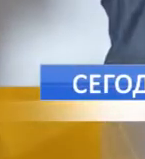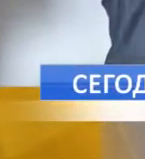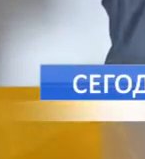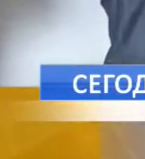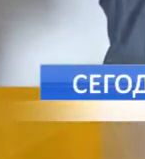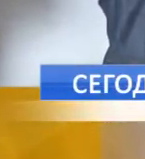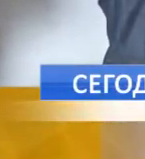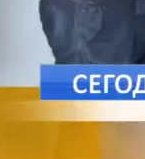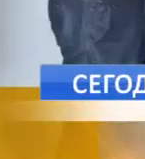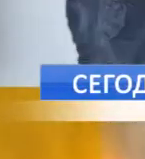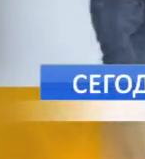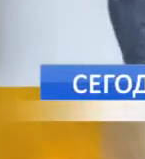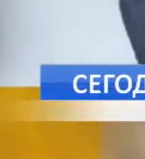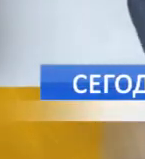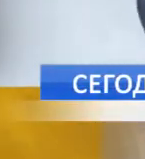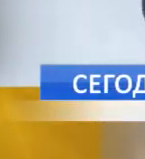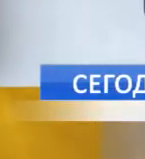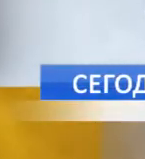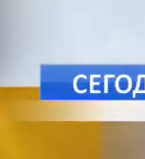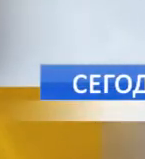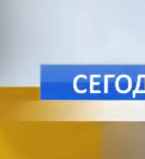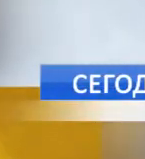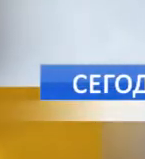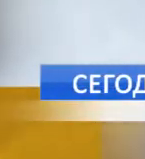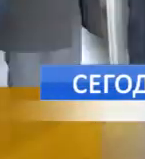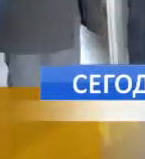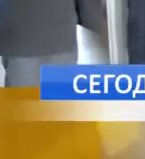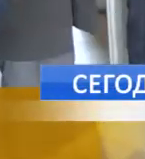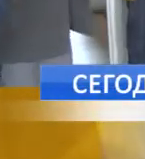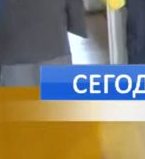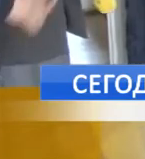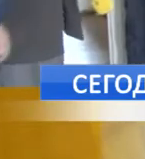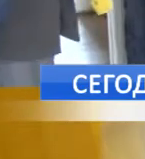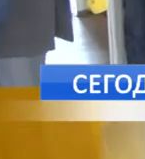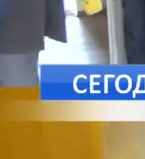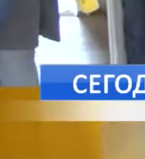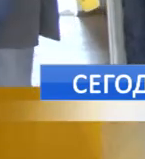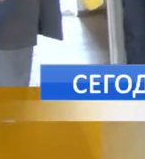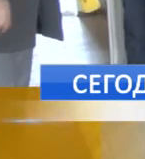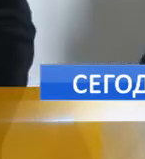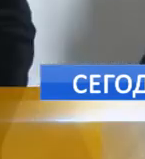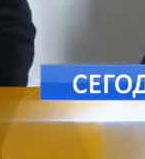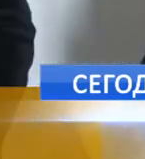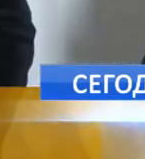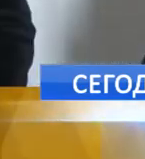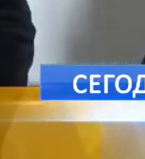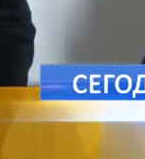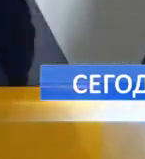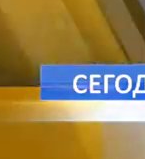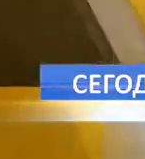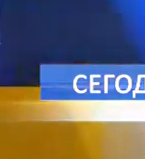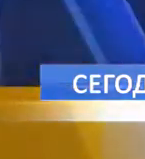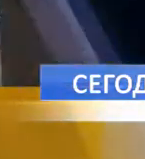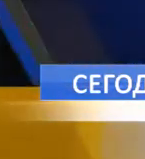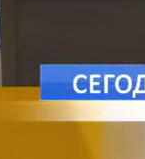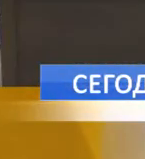Мир не без добрых людей. Меценат из Райымбекского района подарил многодетной матери трехкомнатную квартиру в центре Нарынкола.